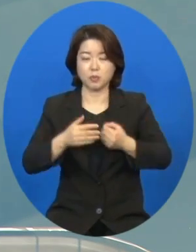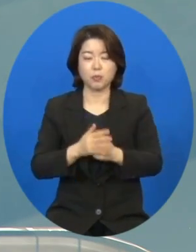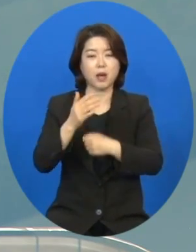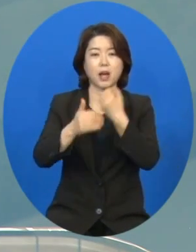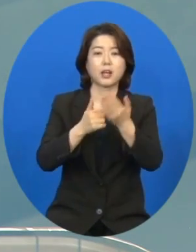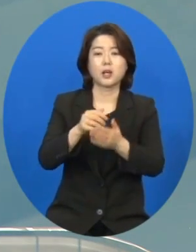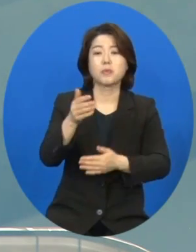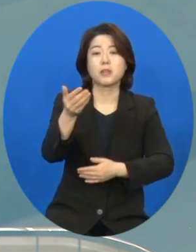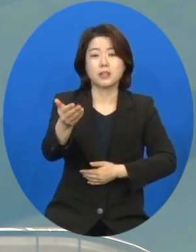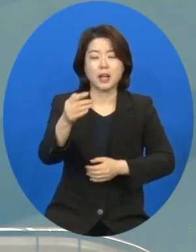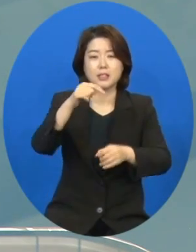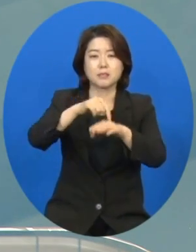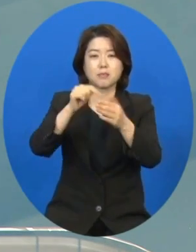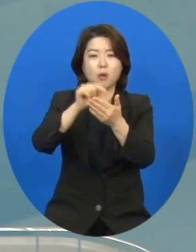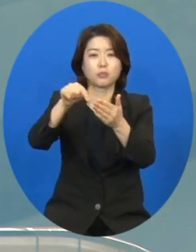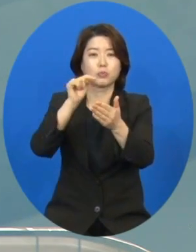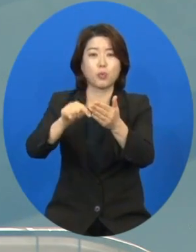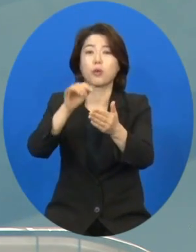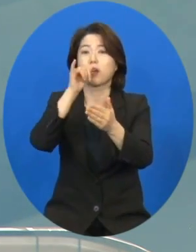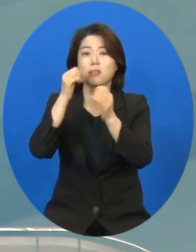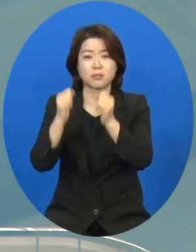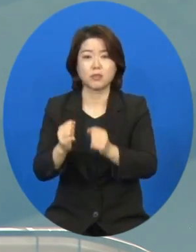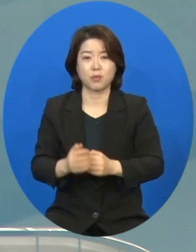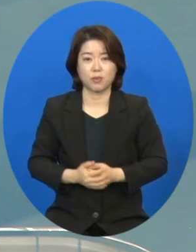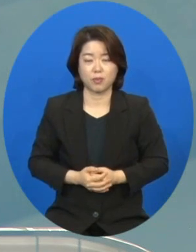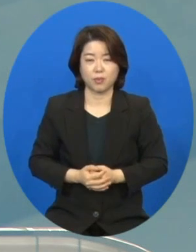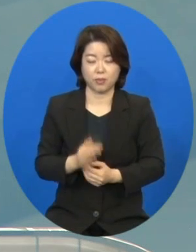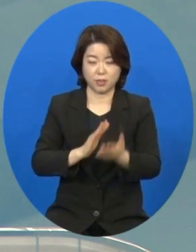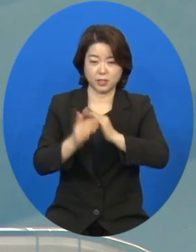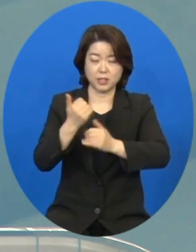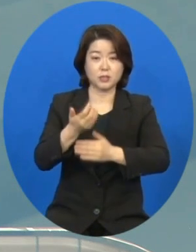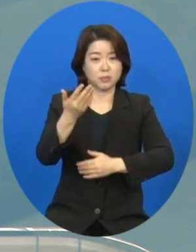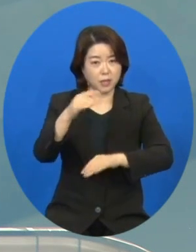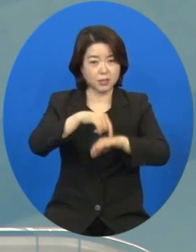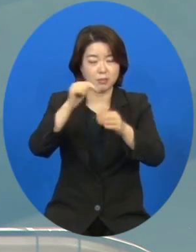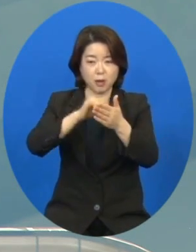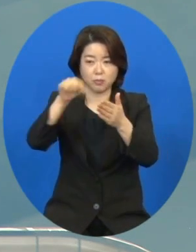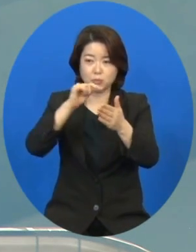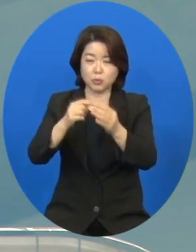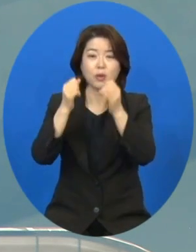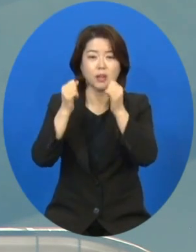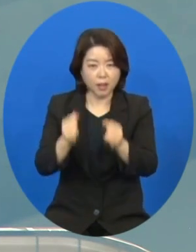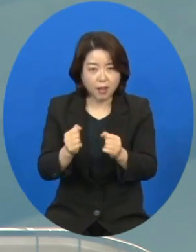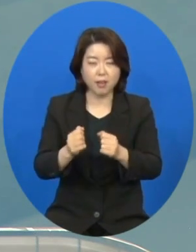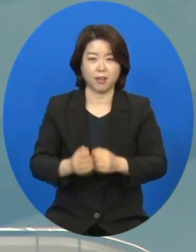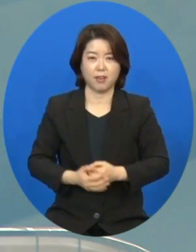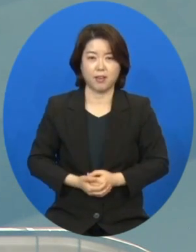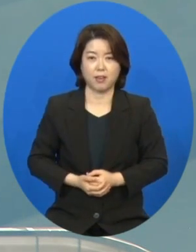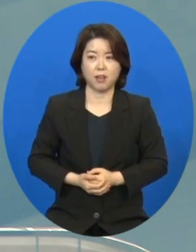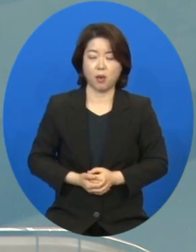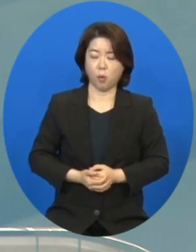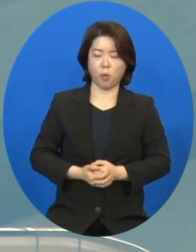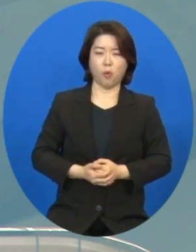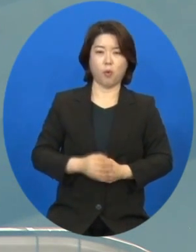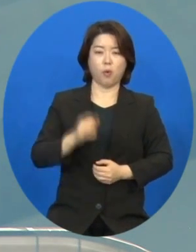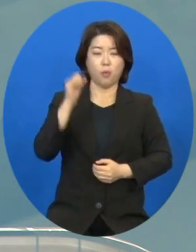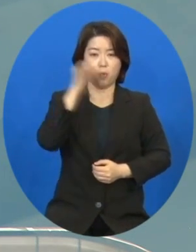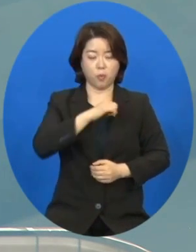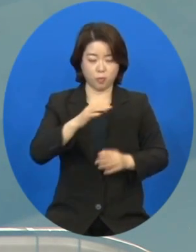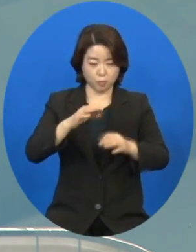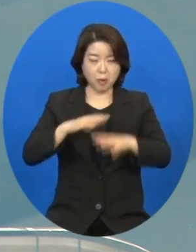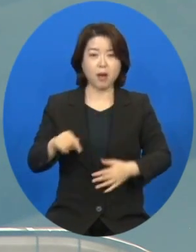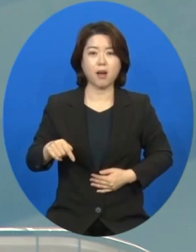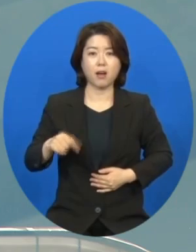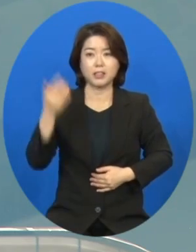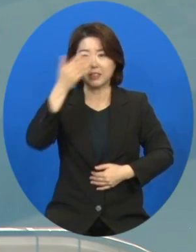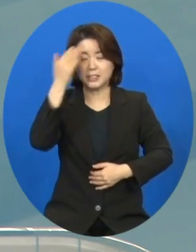마음에 계십니다. 예수님이 당신 안에 거하십니다. 이 젊은 수사가 깜짝